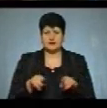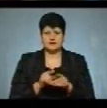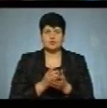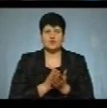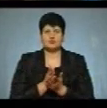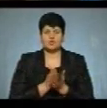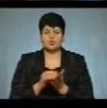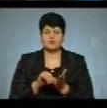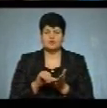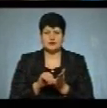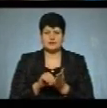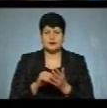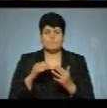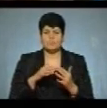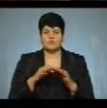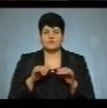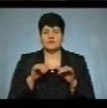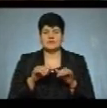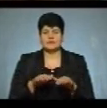обслуговування учасників бойових дій,